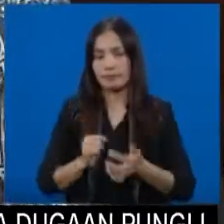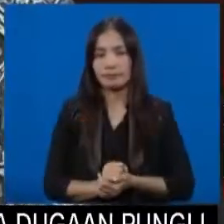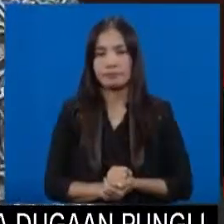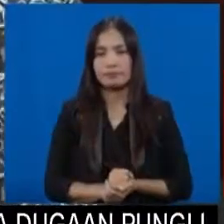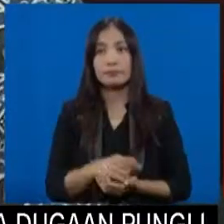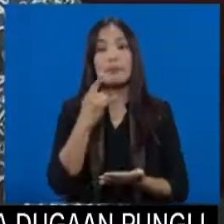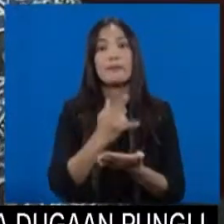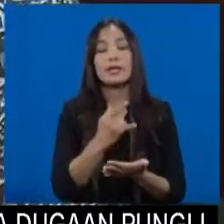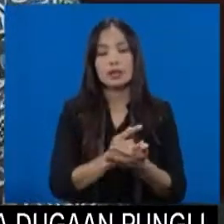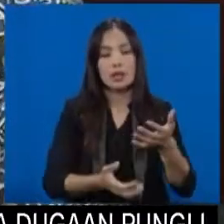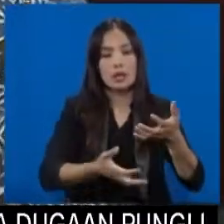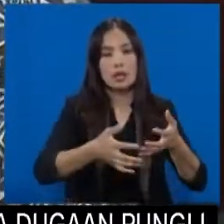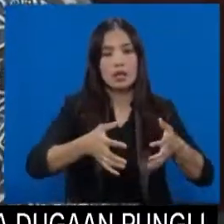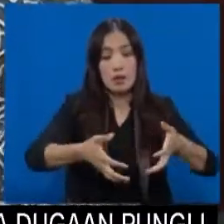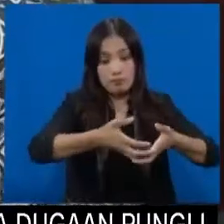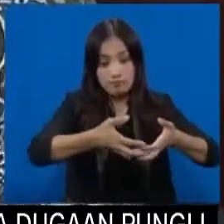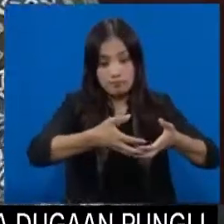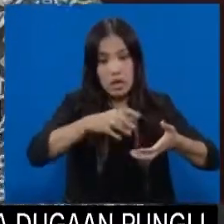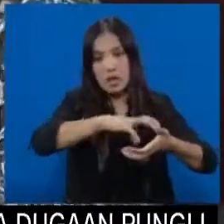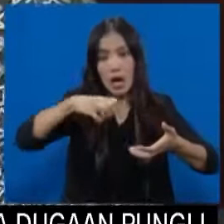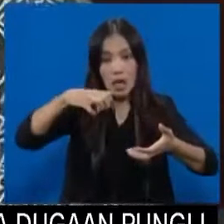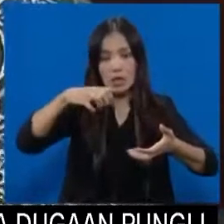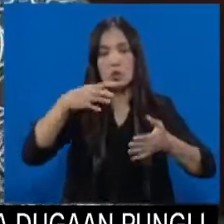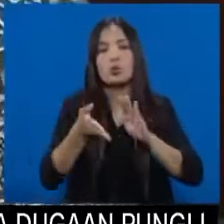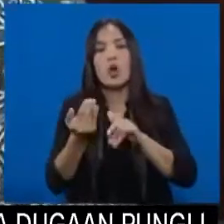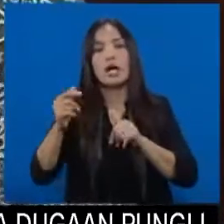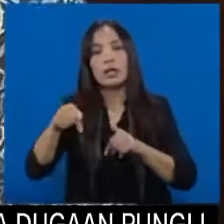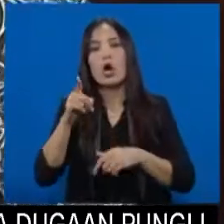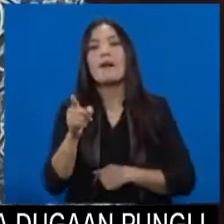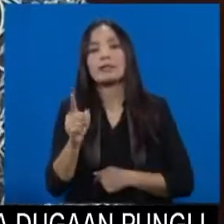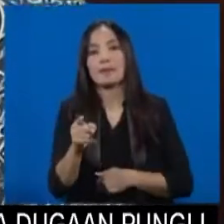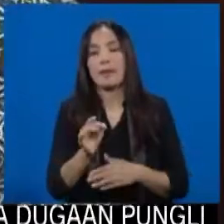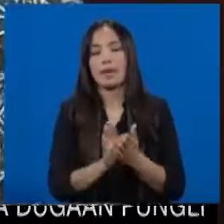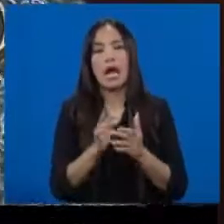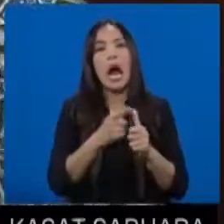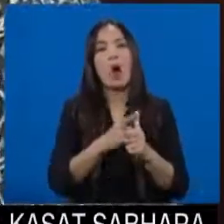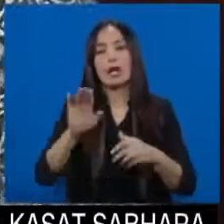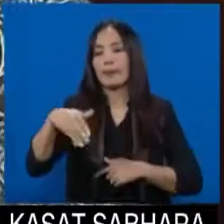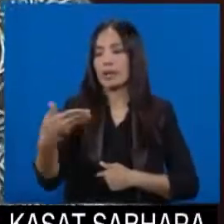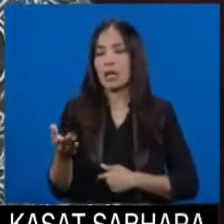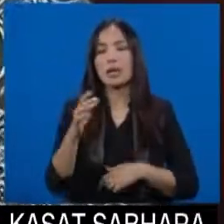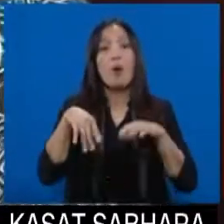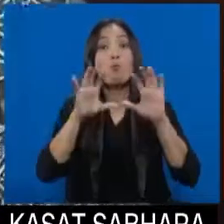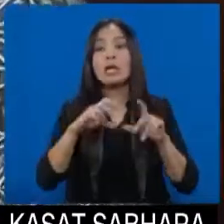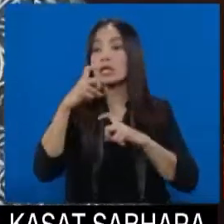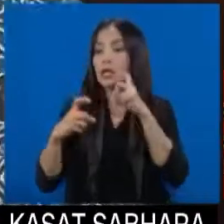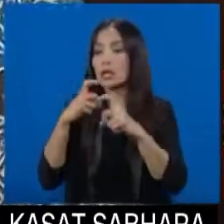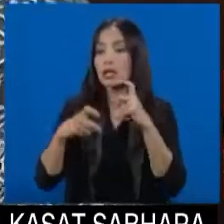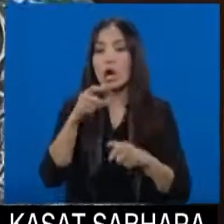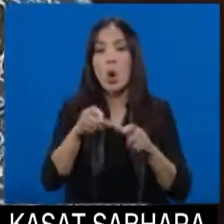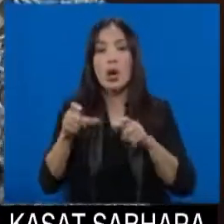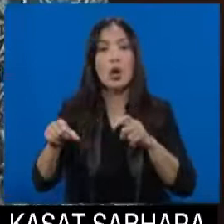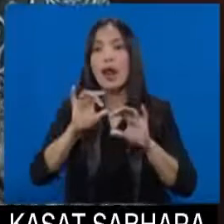pasti ekshumasi itu untuk mencari penyebab kematian. Sebenarnya kalau penyebab kematian seperti banyak diceritakan orang dan